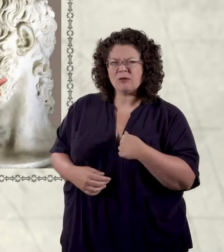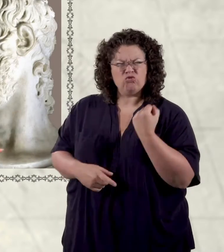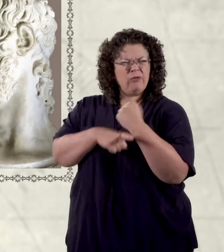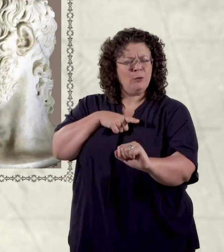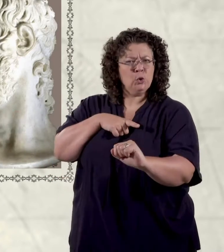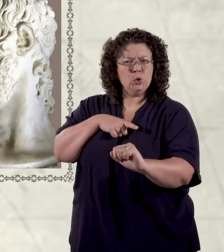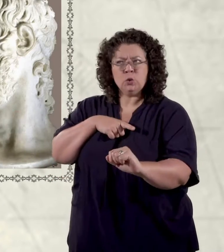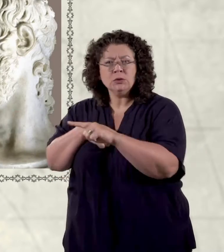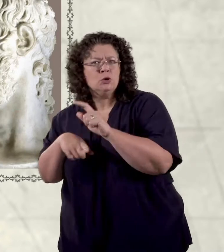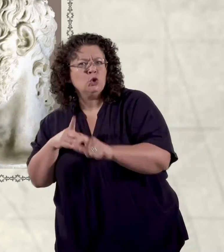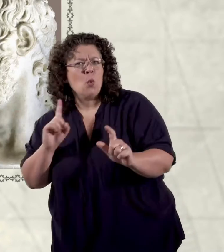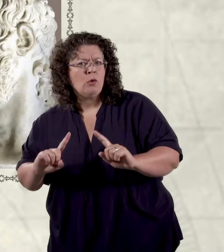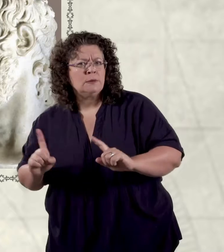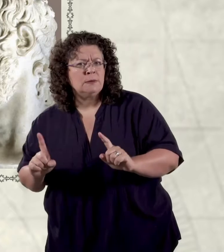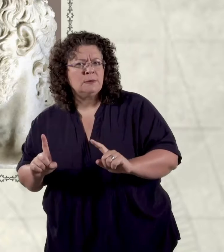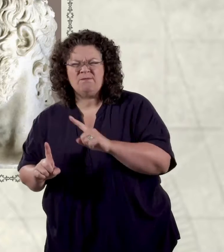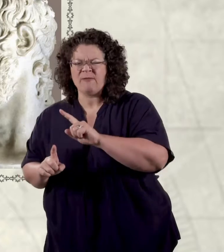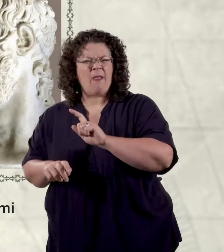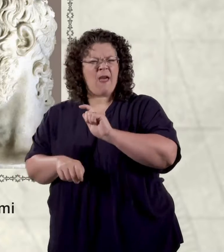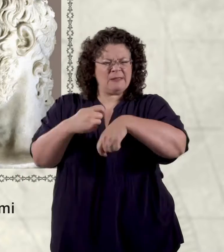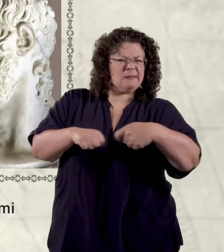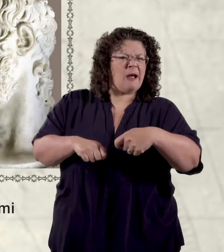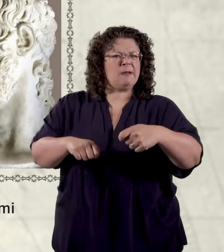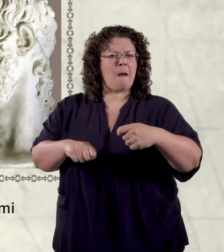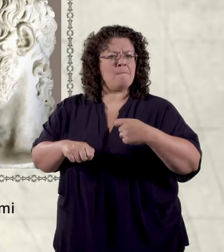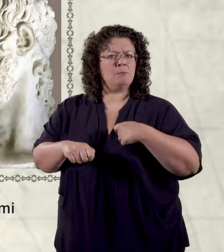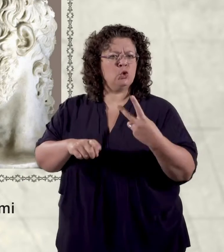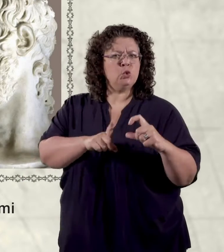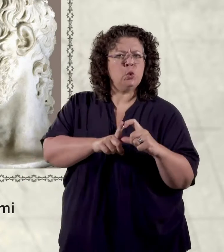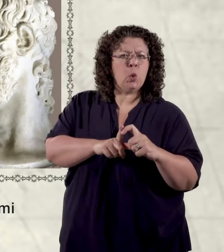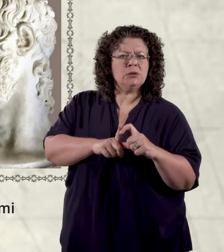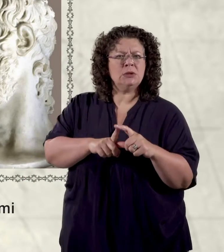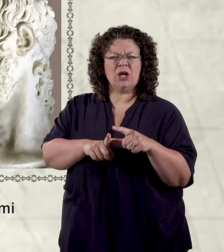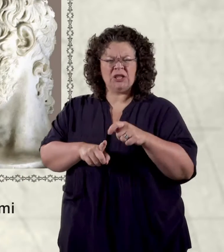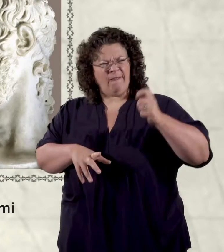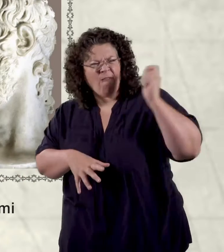ein cywilyddio. O'n i'n gandrell.